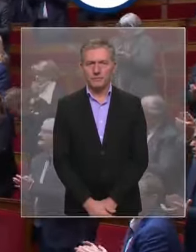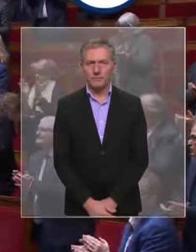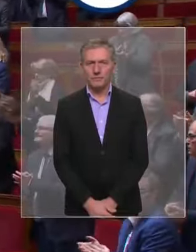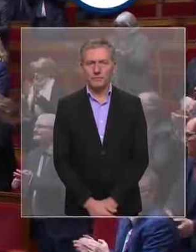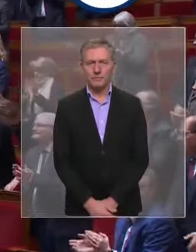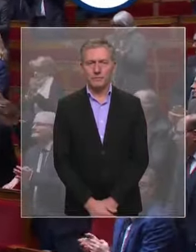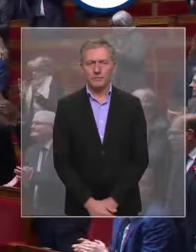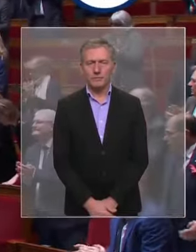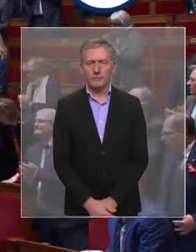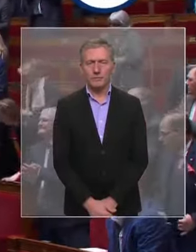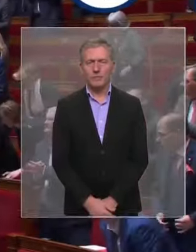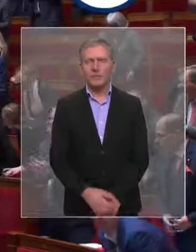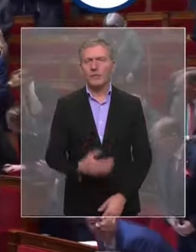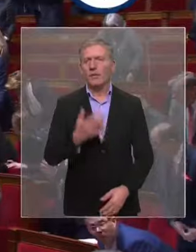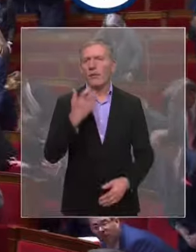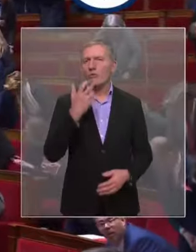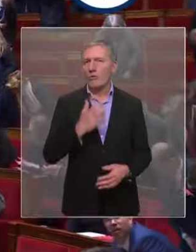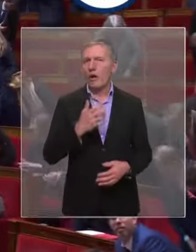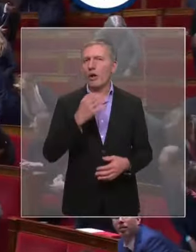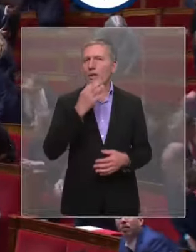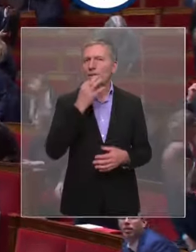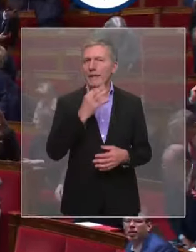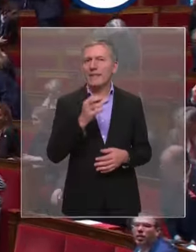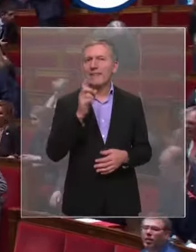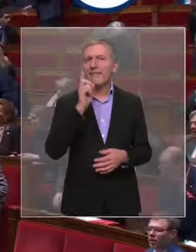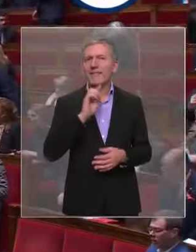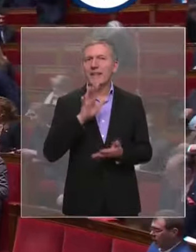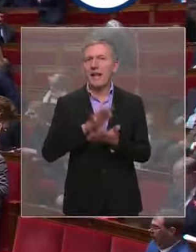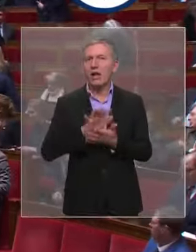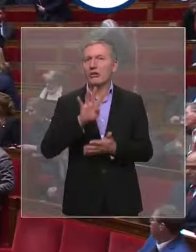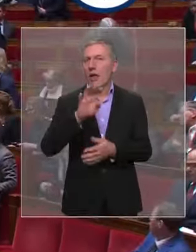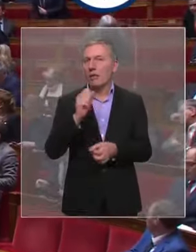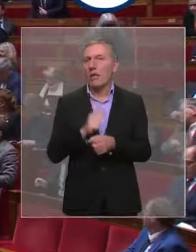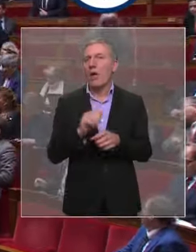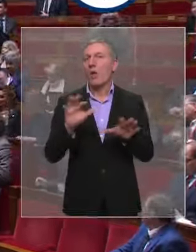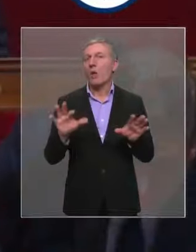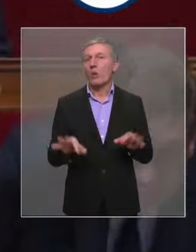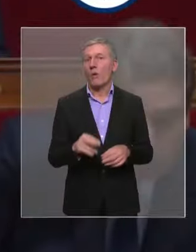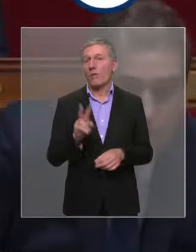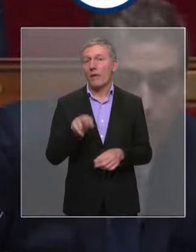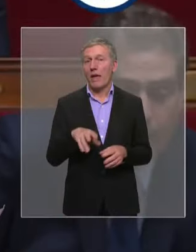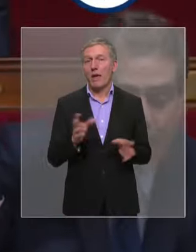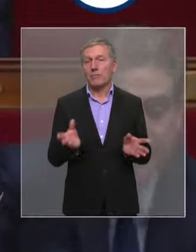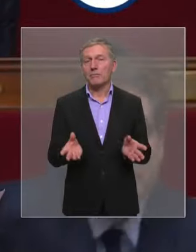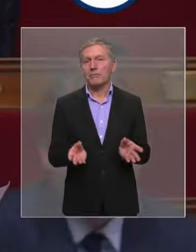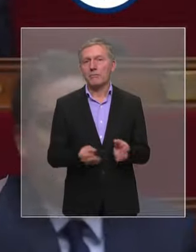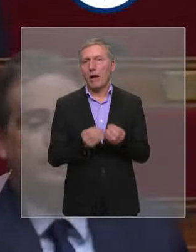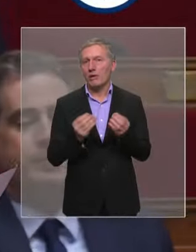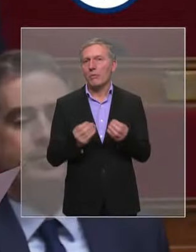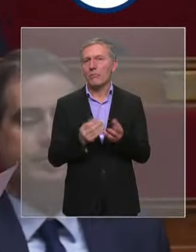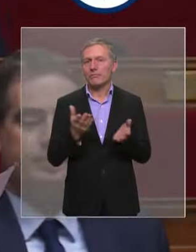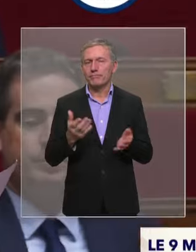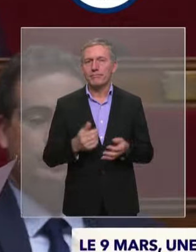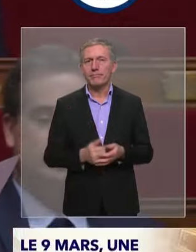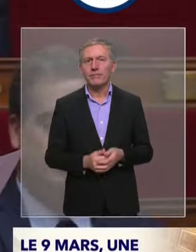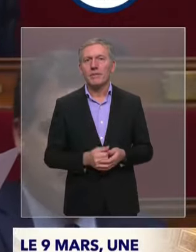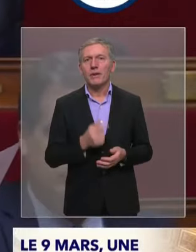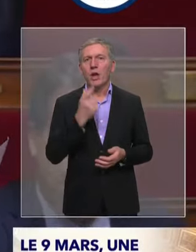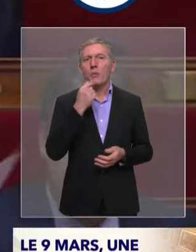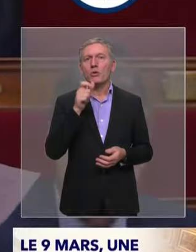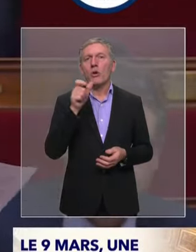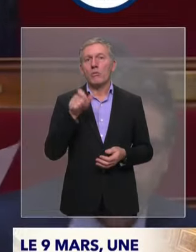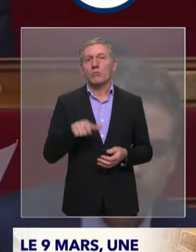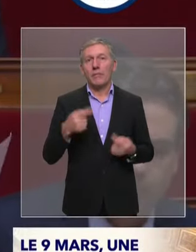Je voudrais vous dire qu'on a retrouvé la fillette de 4 ans, malheureusement. Monsieur le ministre, après ce